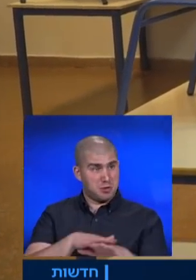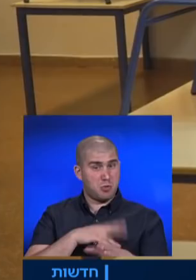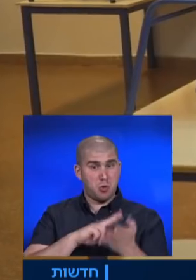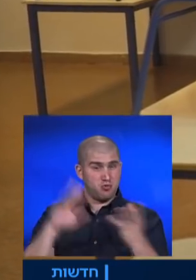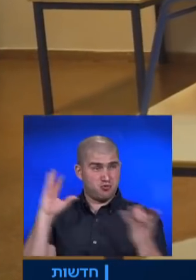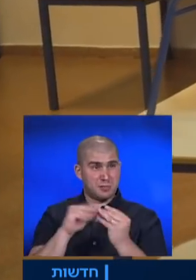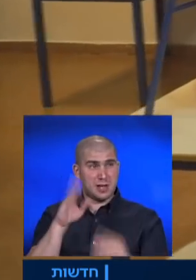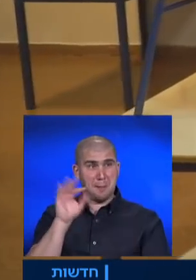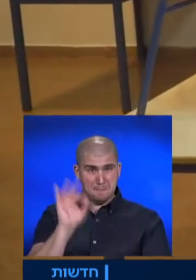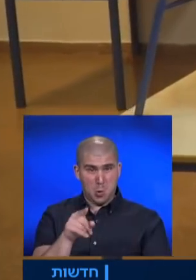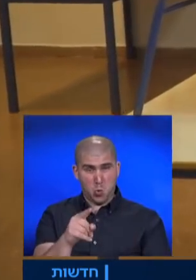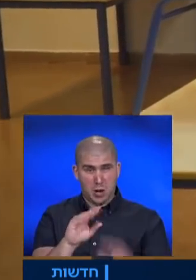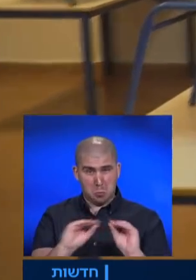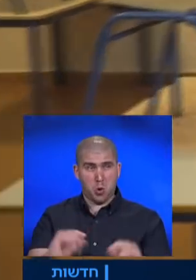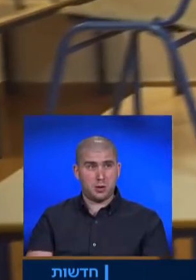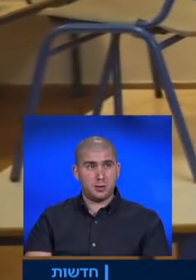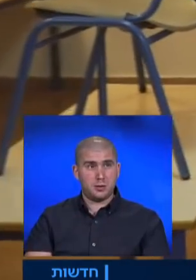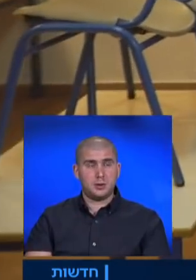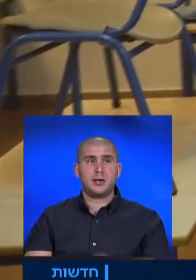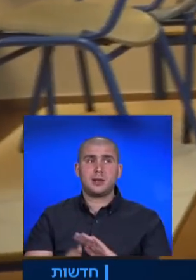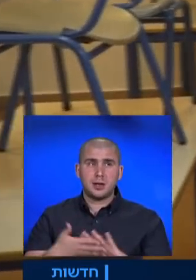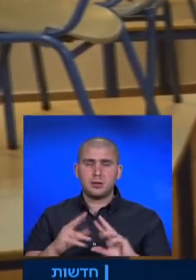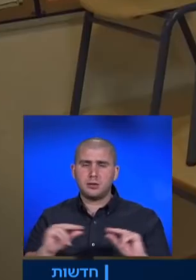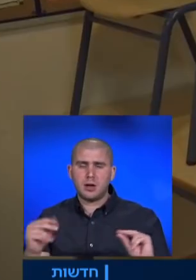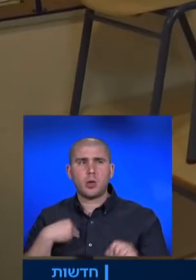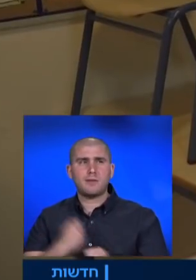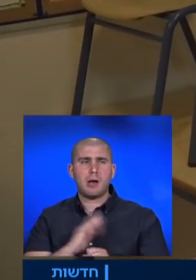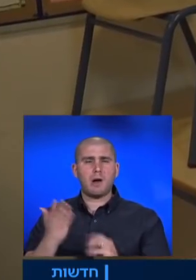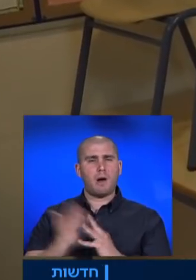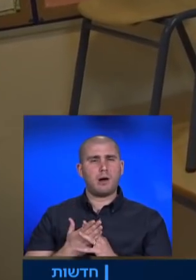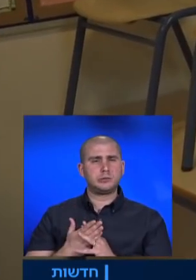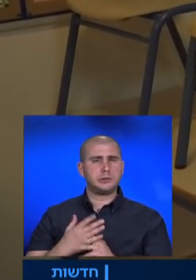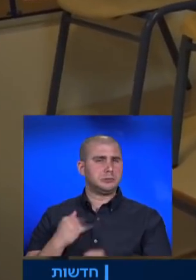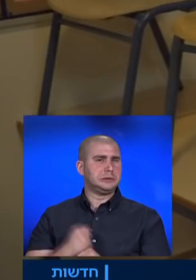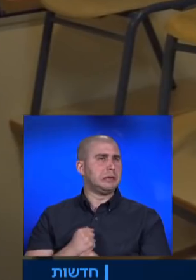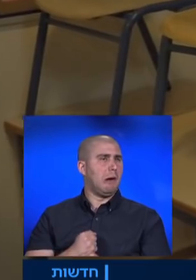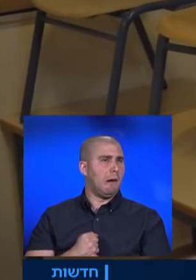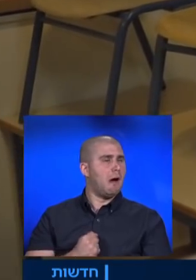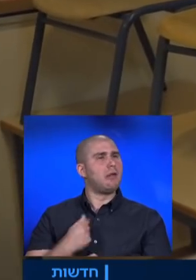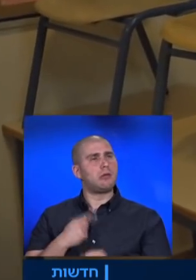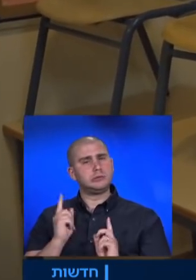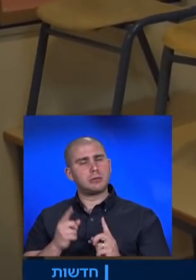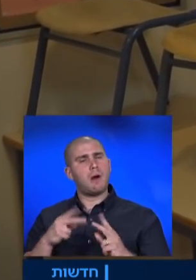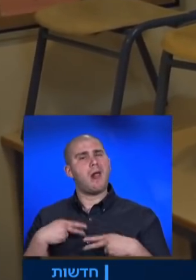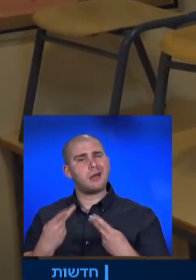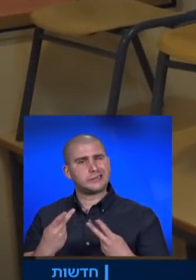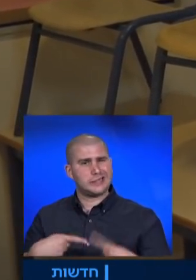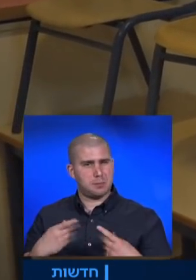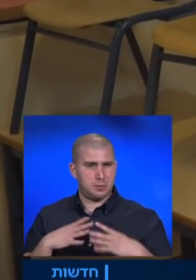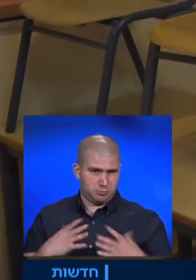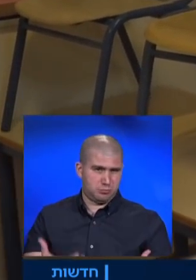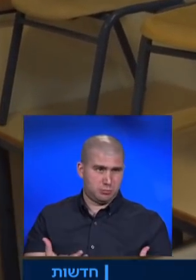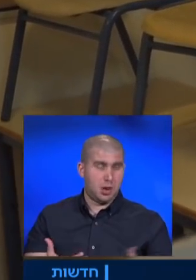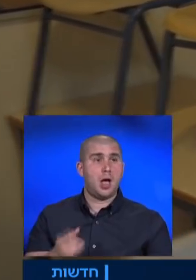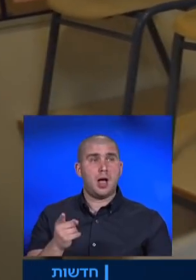בך כמורה? התחיל זמזום שאנחנו עובדים רק 50% משרה, שאנחנו נצטרך להחזיר ימים. הטרמינולוגיה